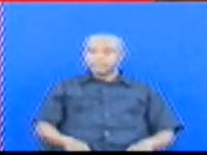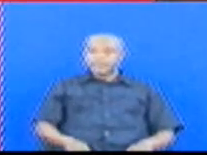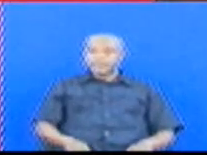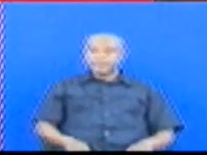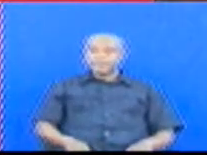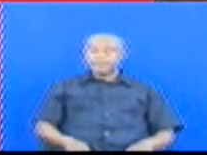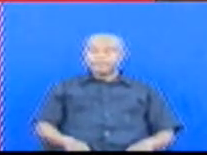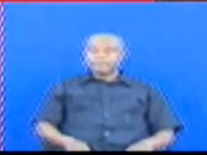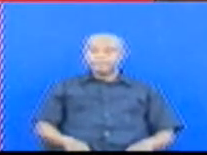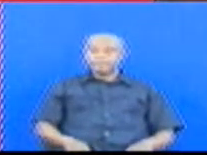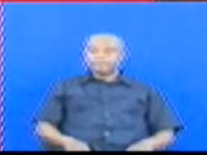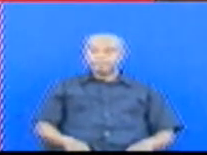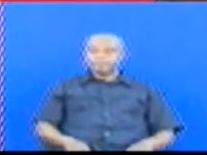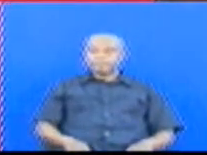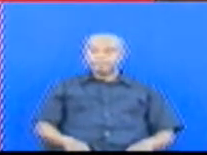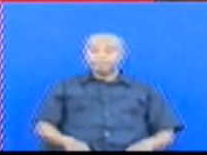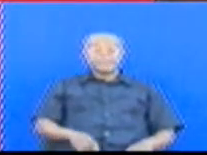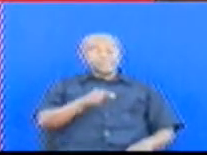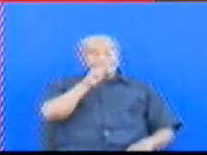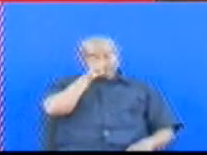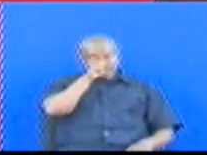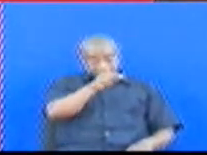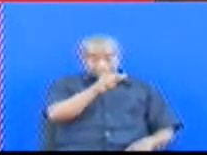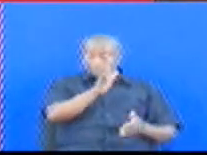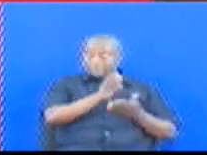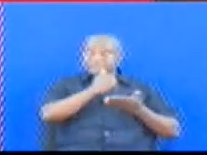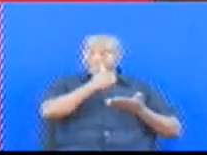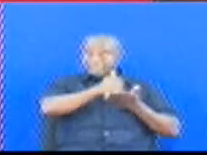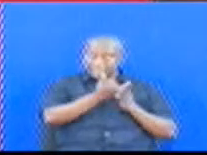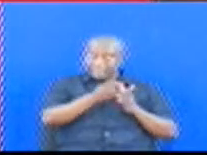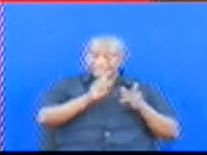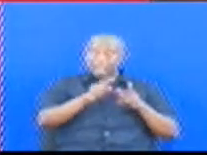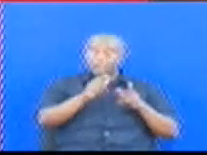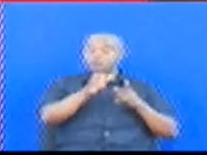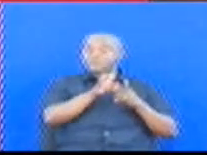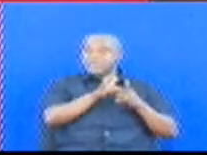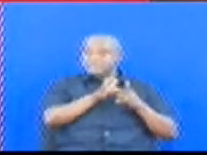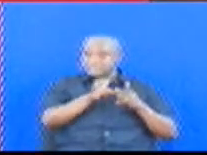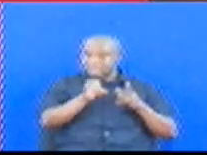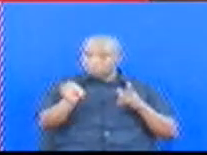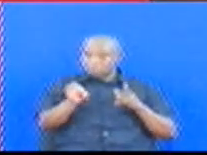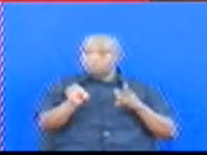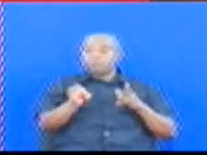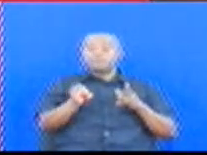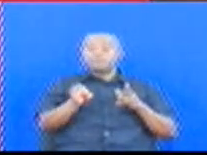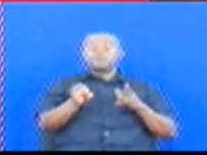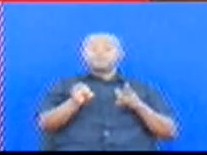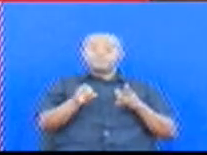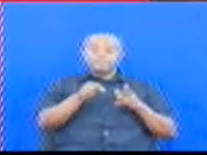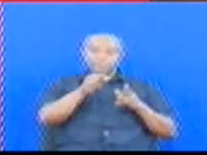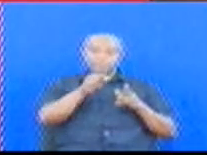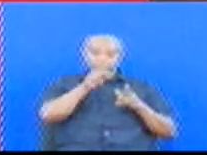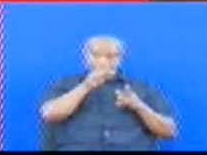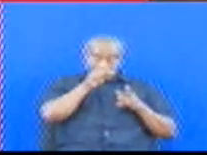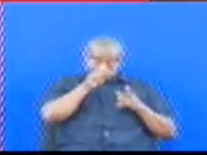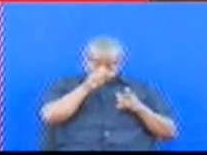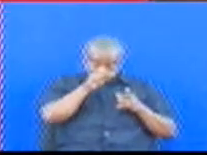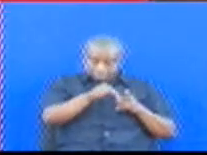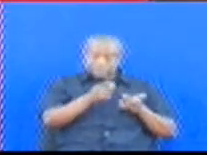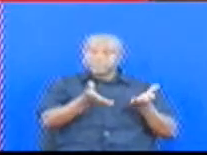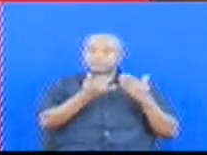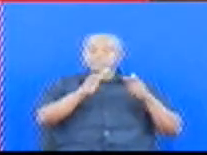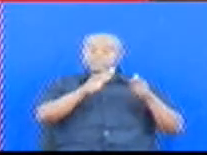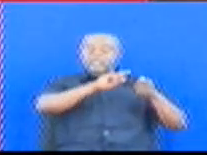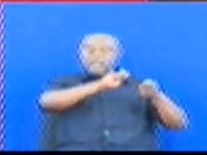such number of department, sections or unit as may be necessary for effective performance of the function and